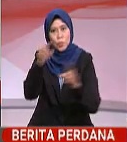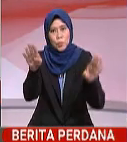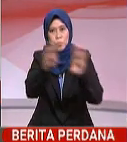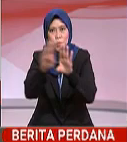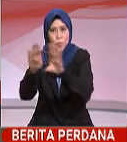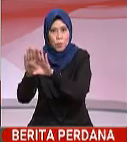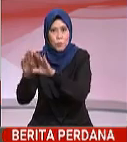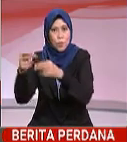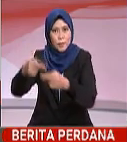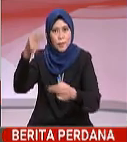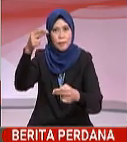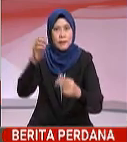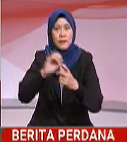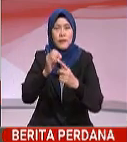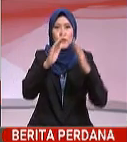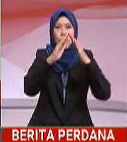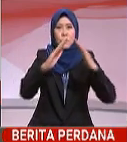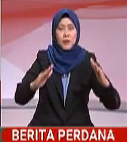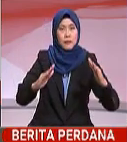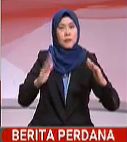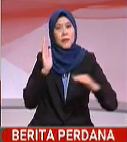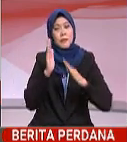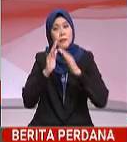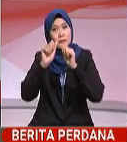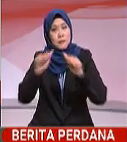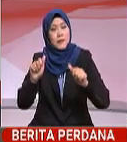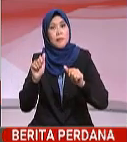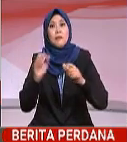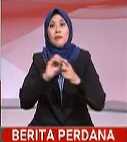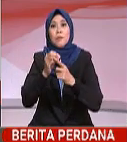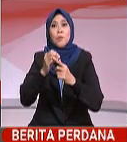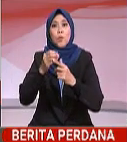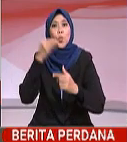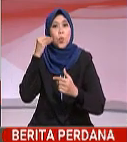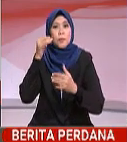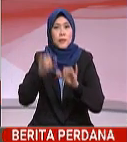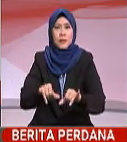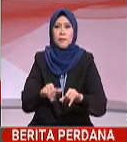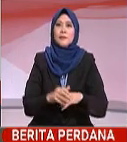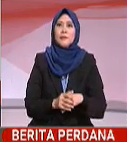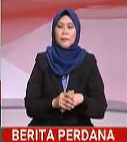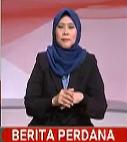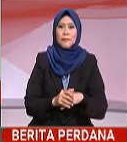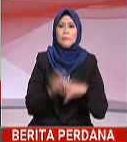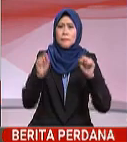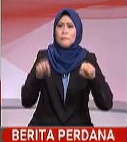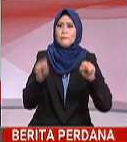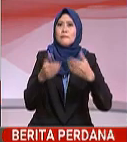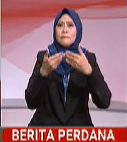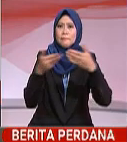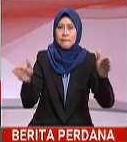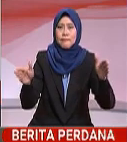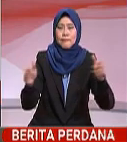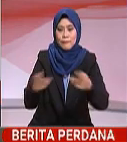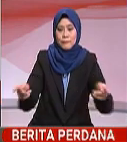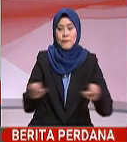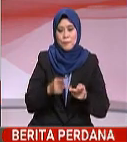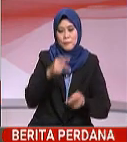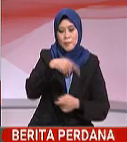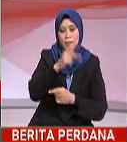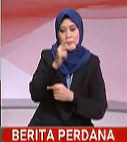menutup hotel ataupun rumah penginapan termasuk homestay. Jadi mereka boleh membukanya sama ada di kawasan